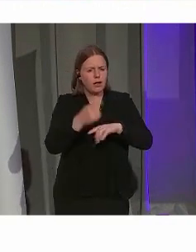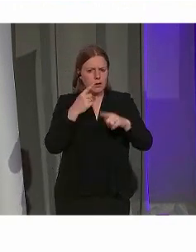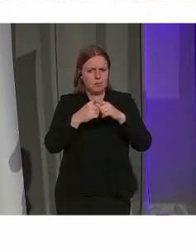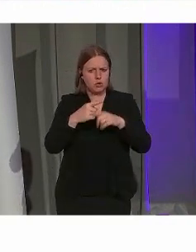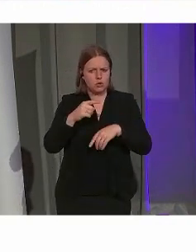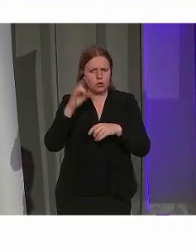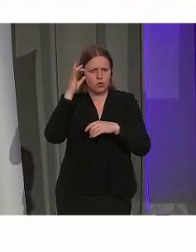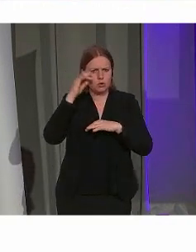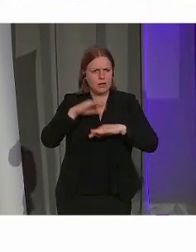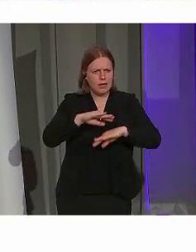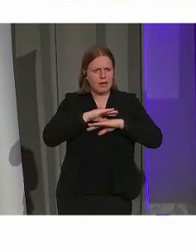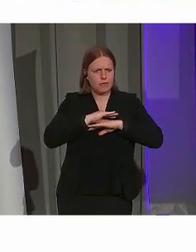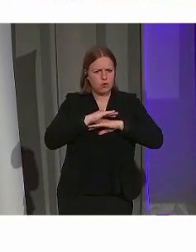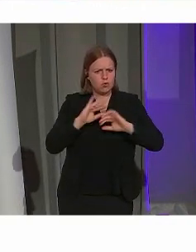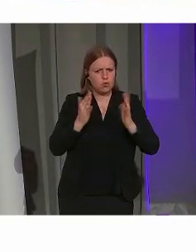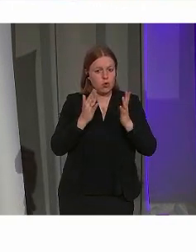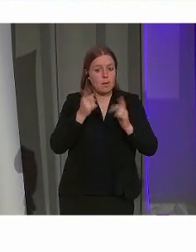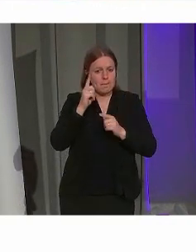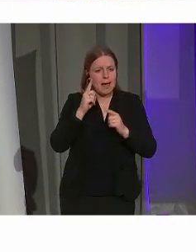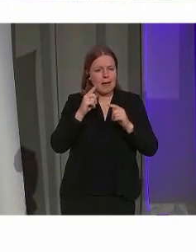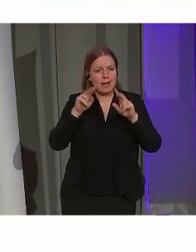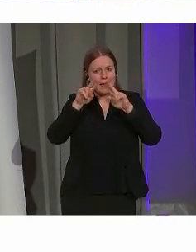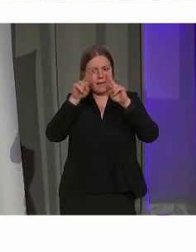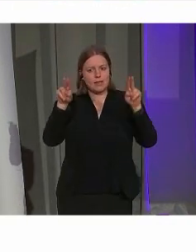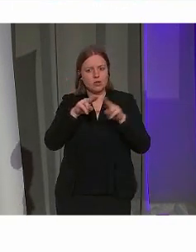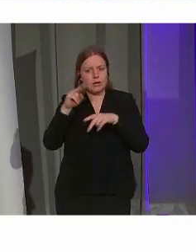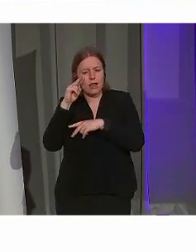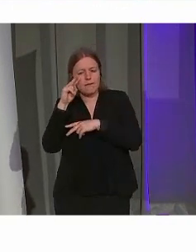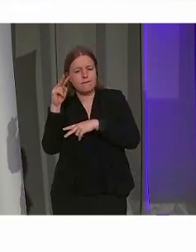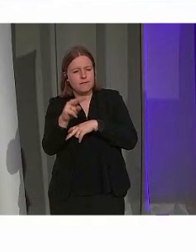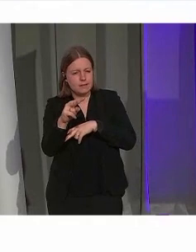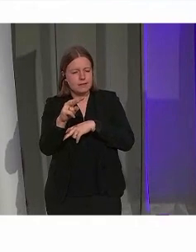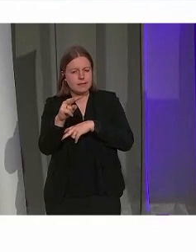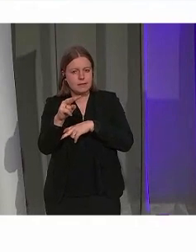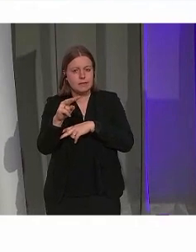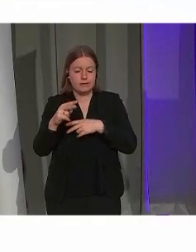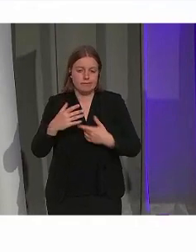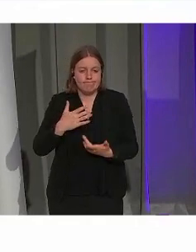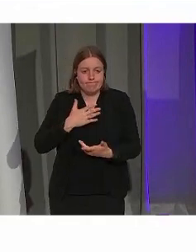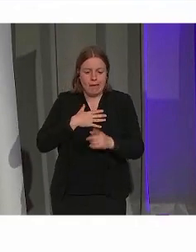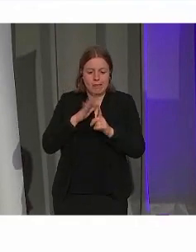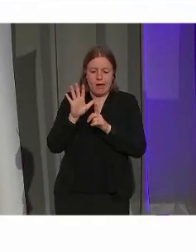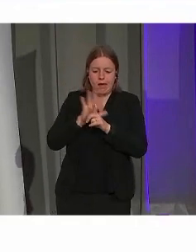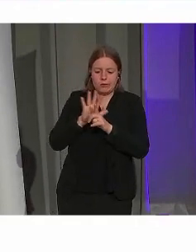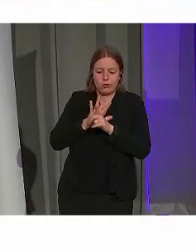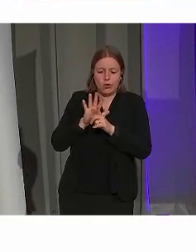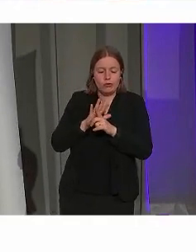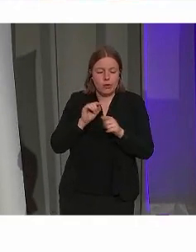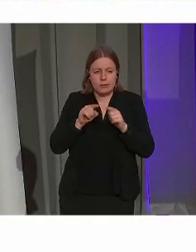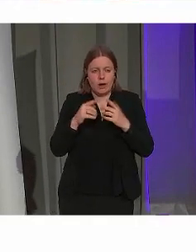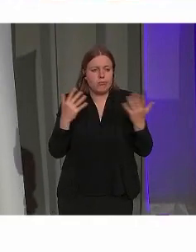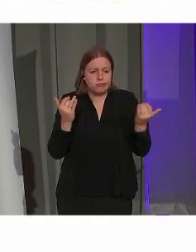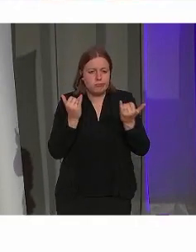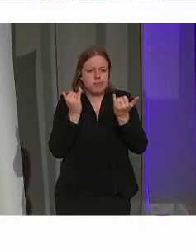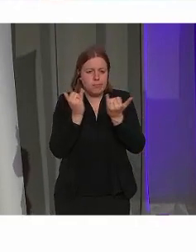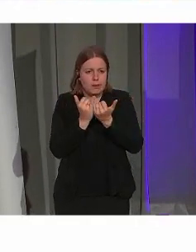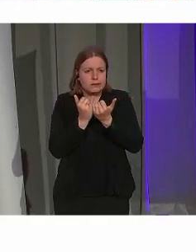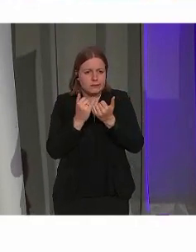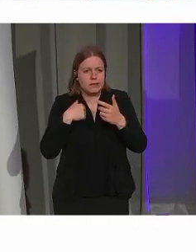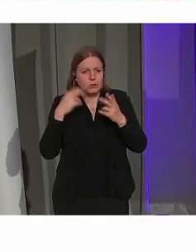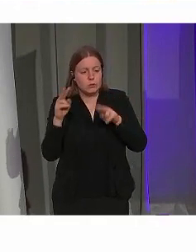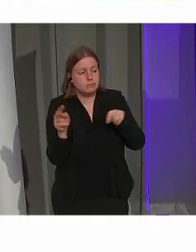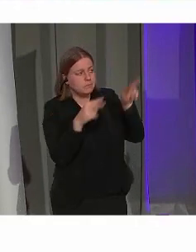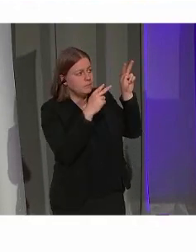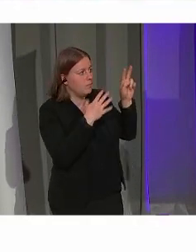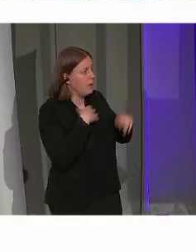cultureel erfgoed vanuit een internationaal perspectief. Gezien mijn achtergrond zal ik meteen naar de presentatie